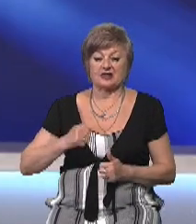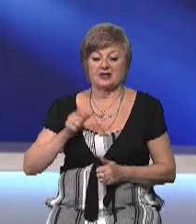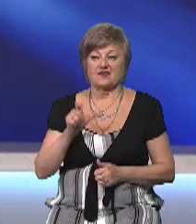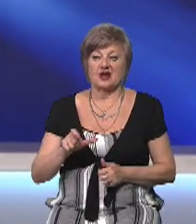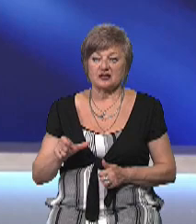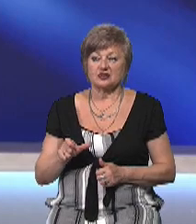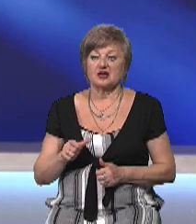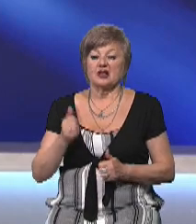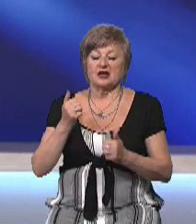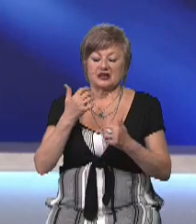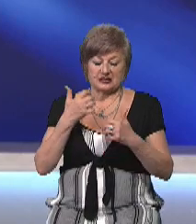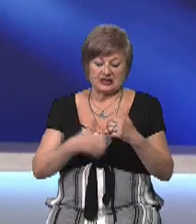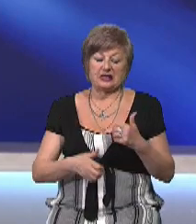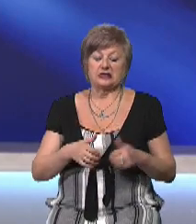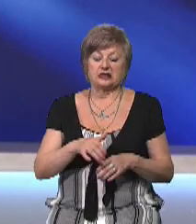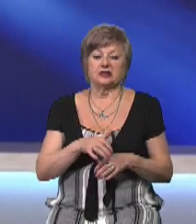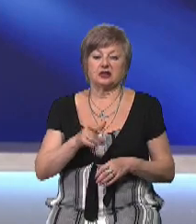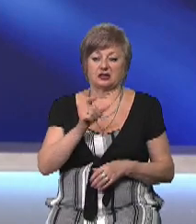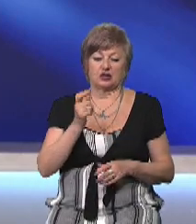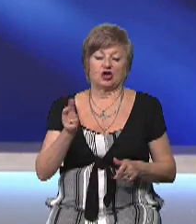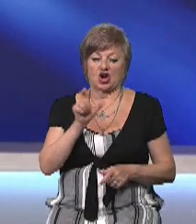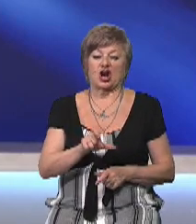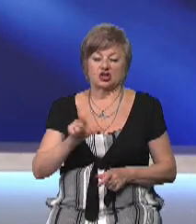жертви серед цивільних, і, відповідно,